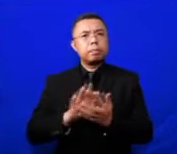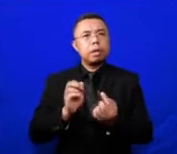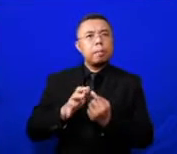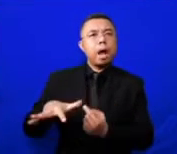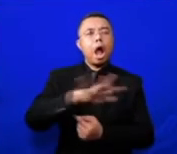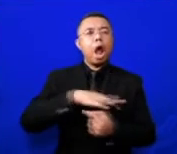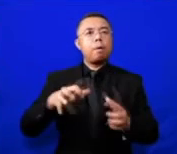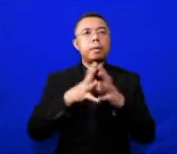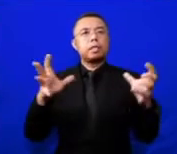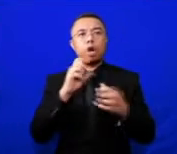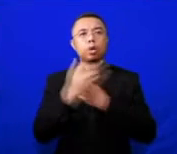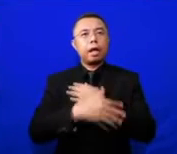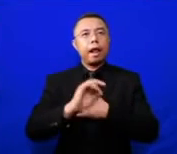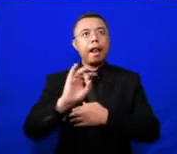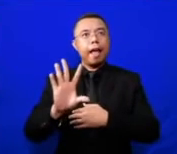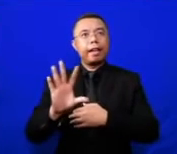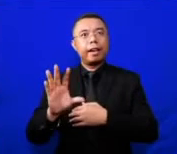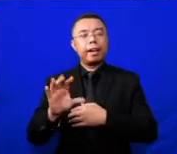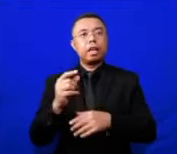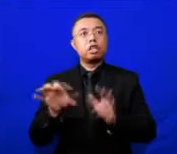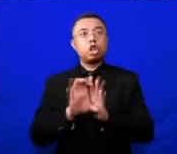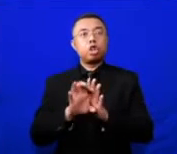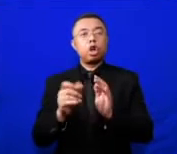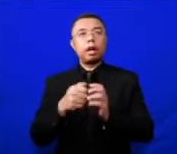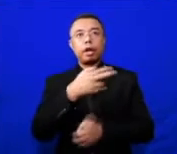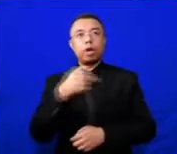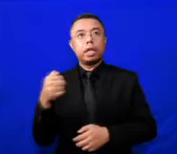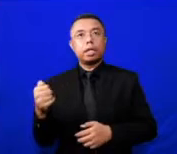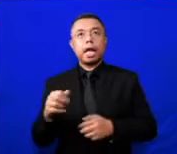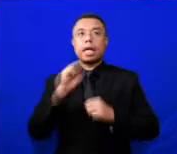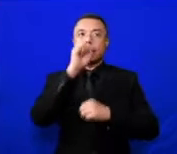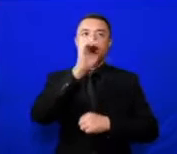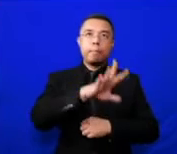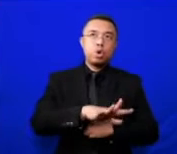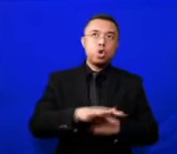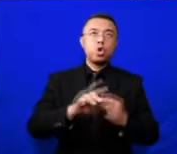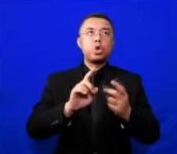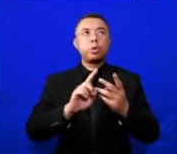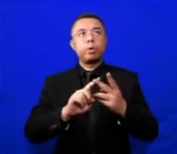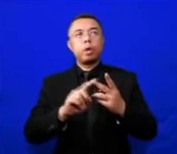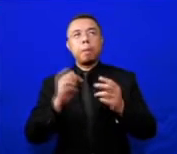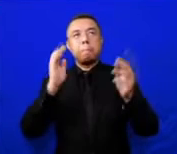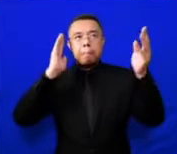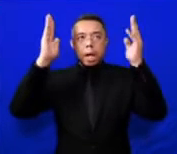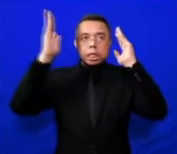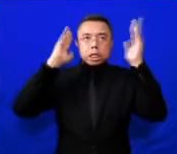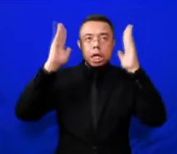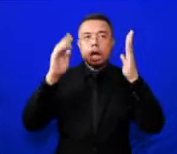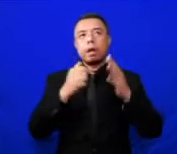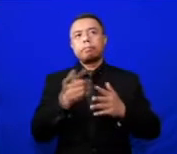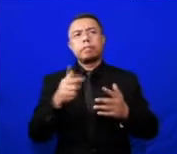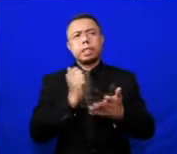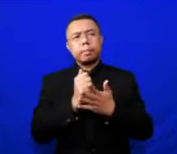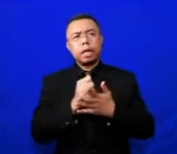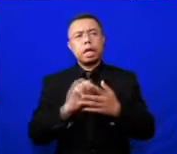negara-negara lain ya selama kayak negara-negara chord gitar bisane indonesia-singapura Ya Malaysia itu dia sebenarnya